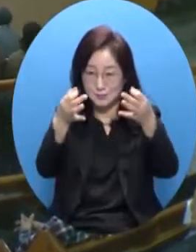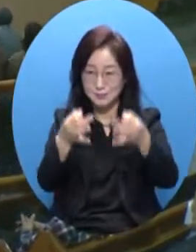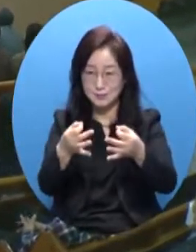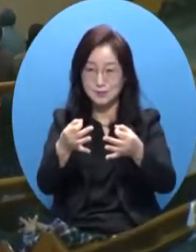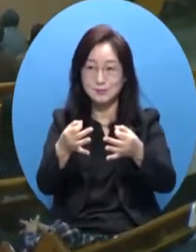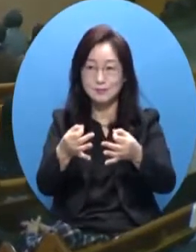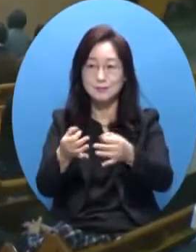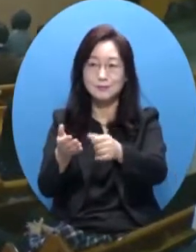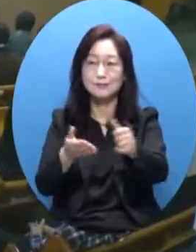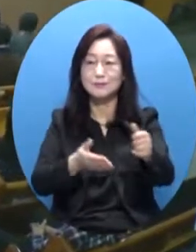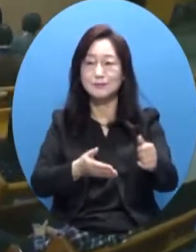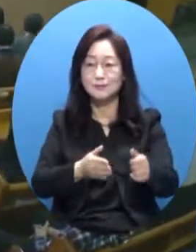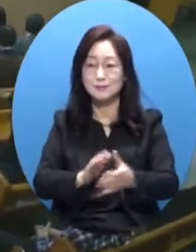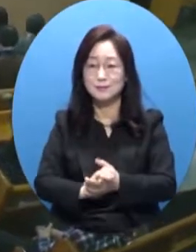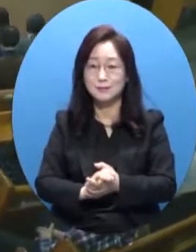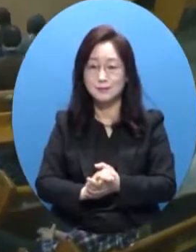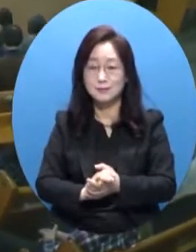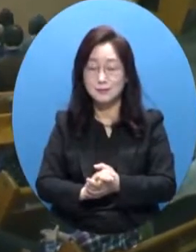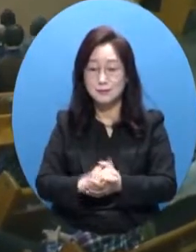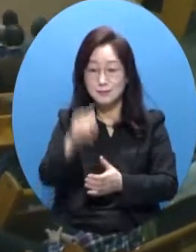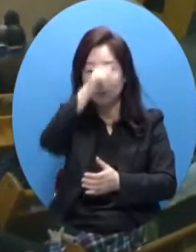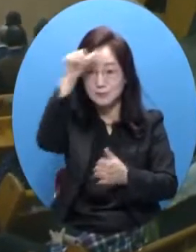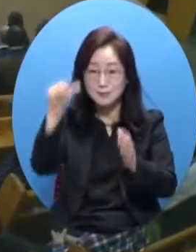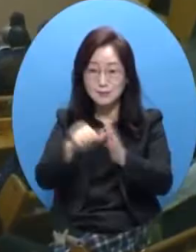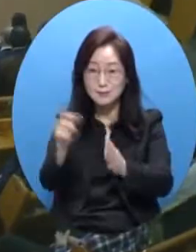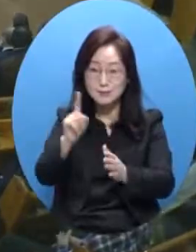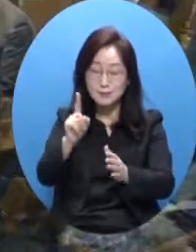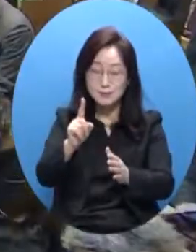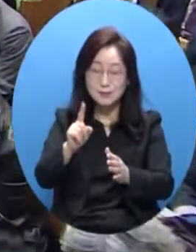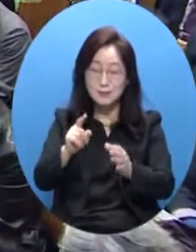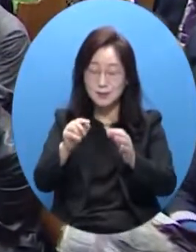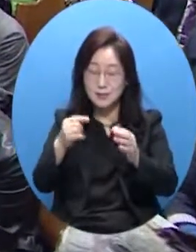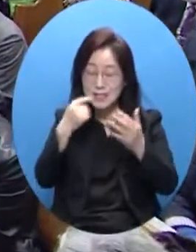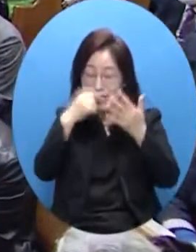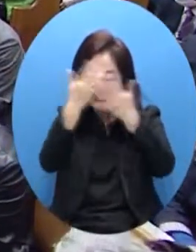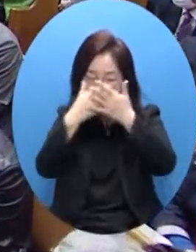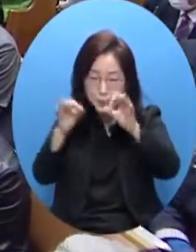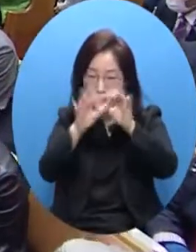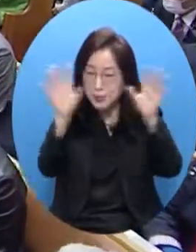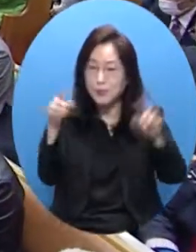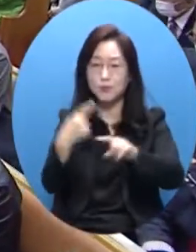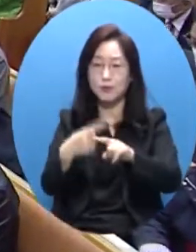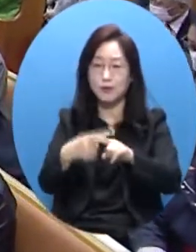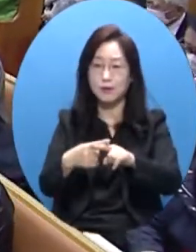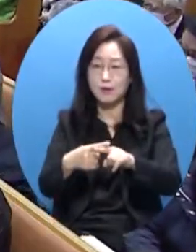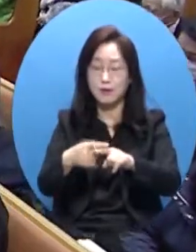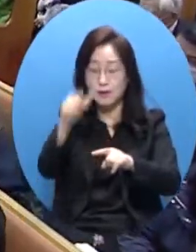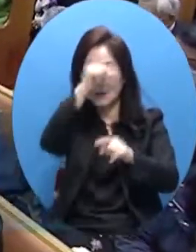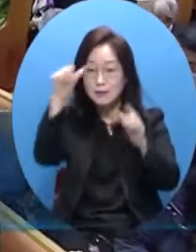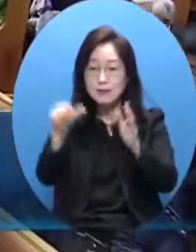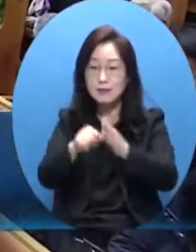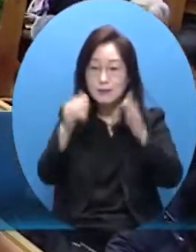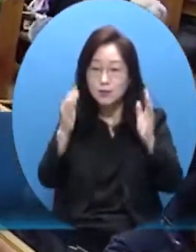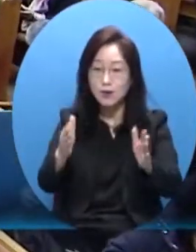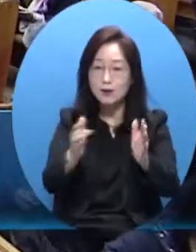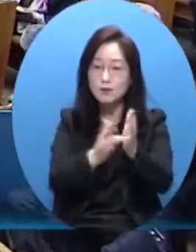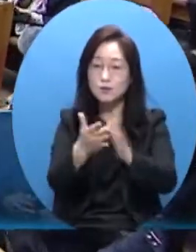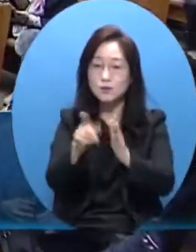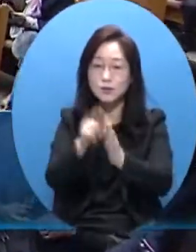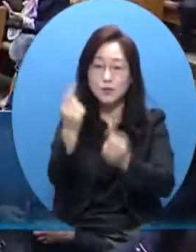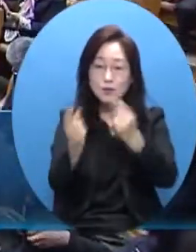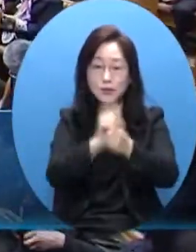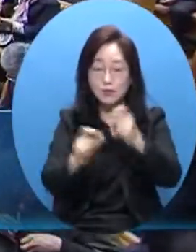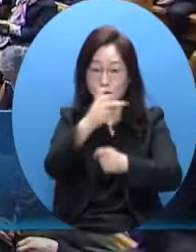주시기 바랍니다. 너 인생이 무엇이냐? 잠시 있다 사라지는 안개니라. 아침 안개처럼 쉬 사라지는 인생길에서 예수를 믿는 것보다 더 큰 축복이